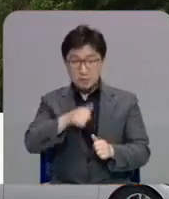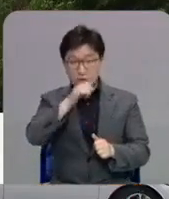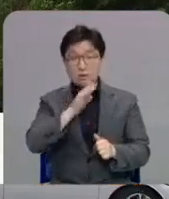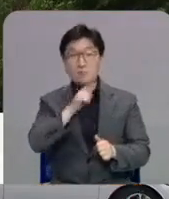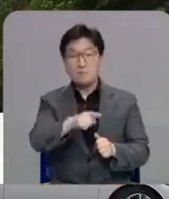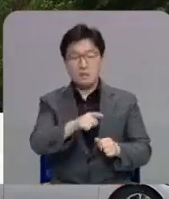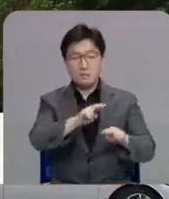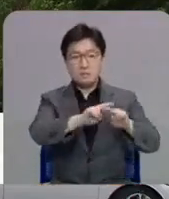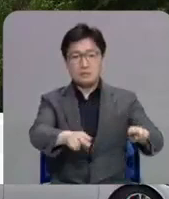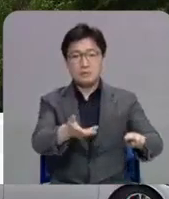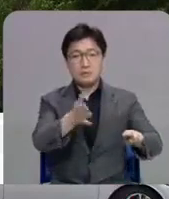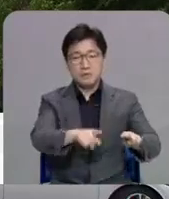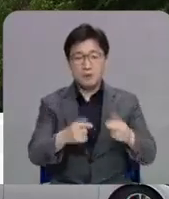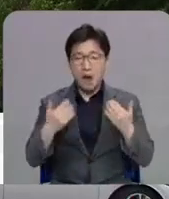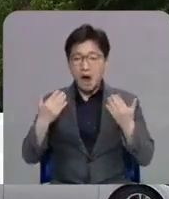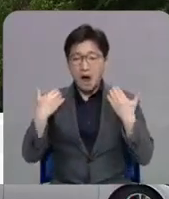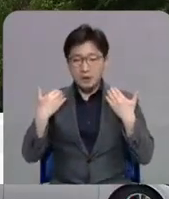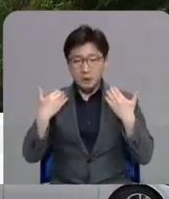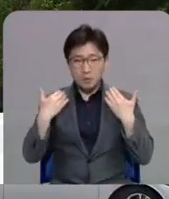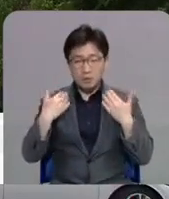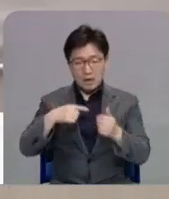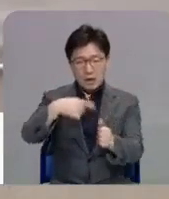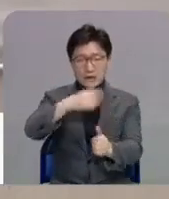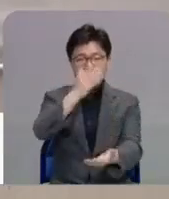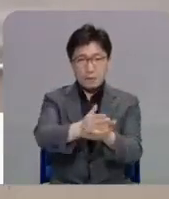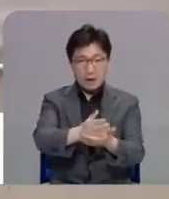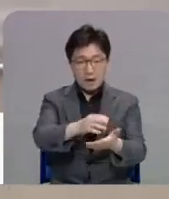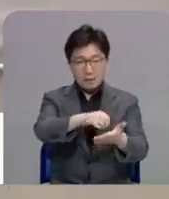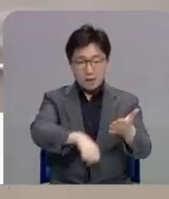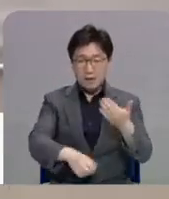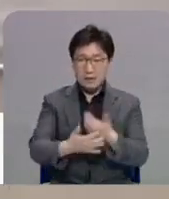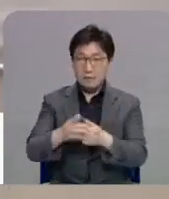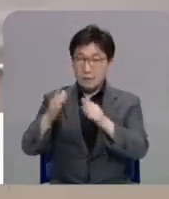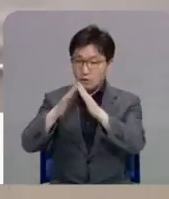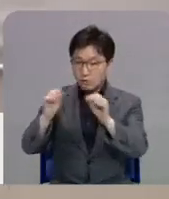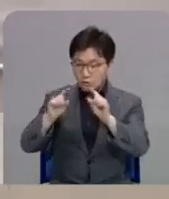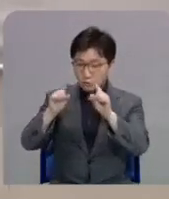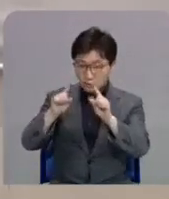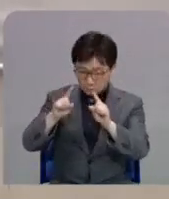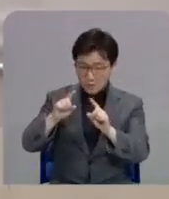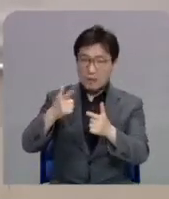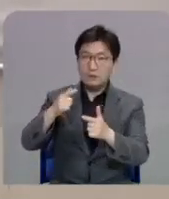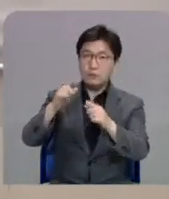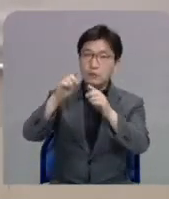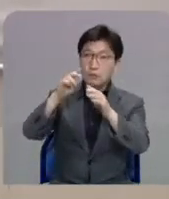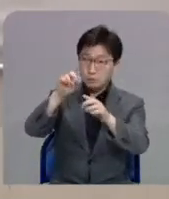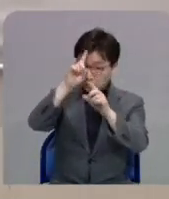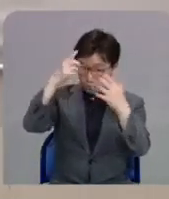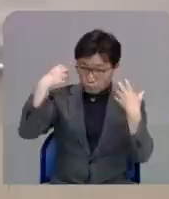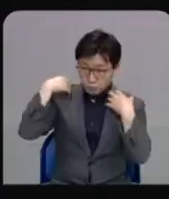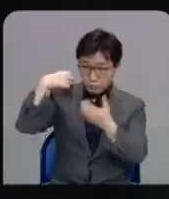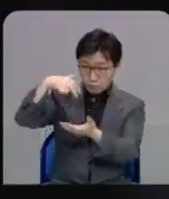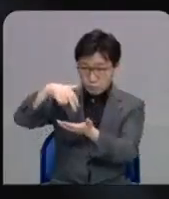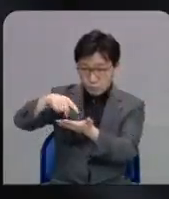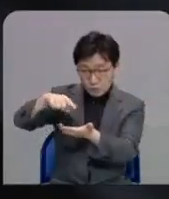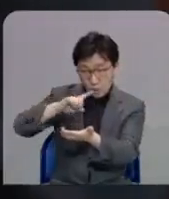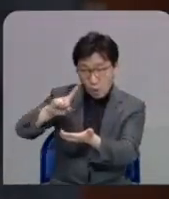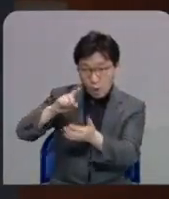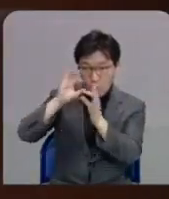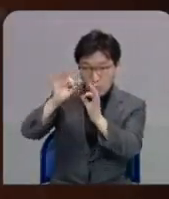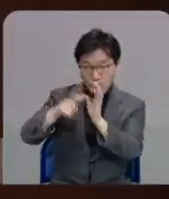이미 수업에 제 등의 조치가 이루어진 만큼 교육부의 징계에 결과 등을 보고 결정하겠다고 밝혔습니다